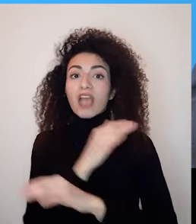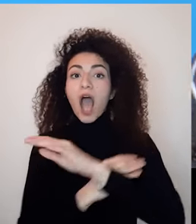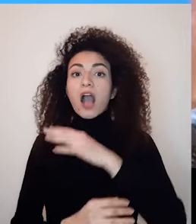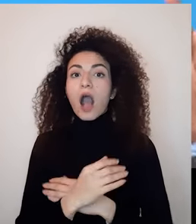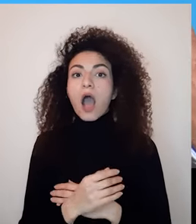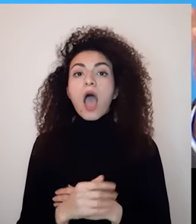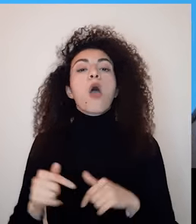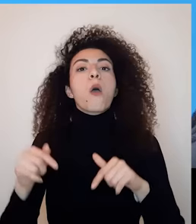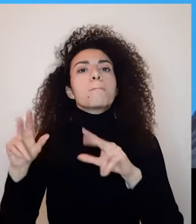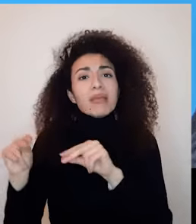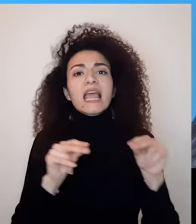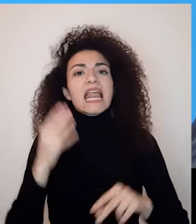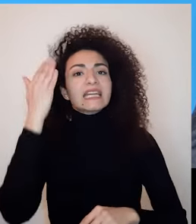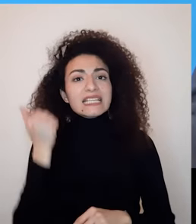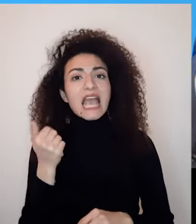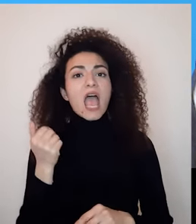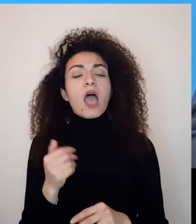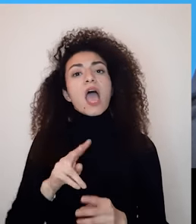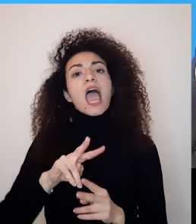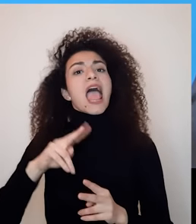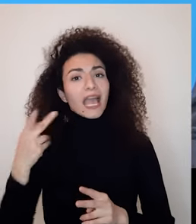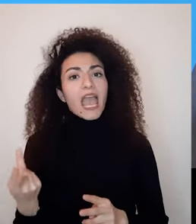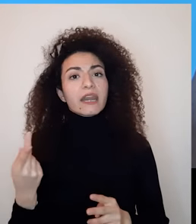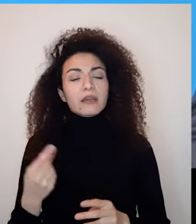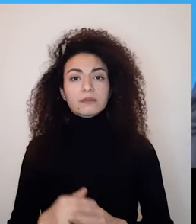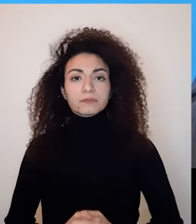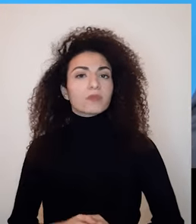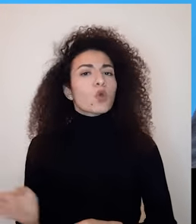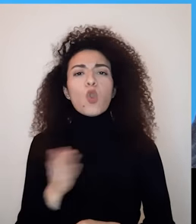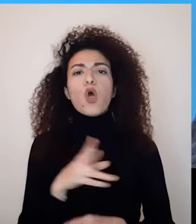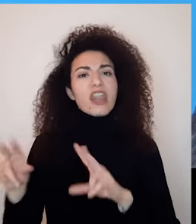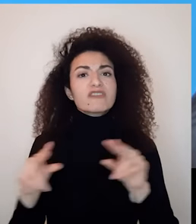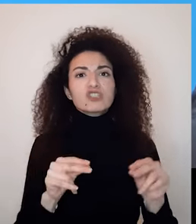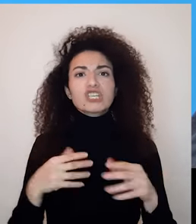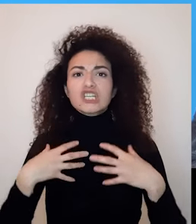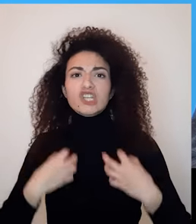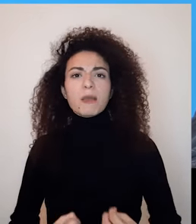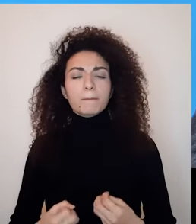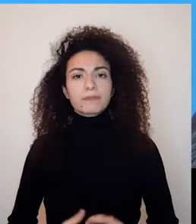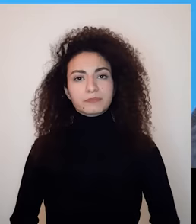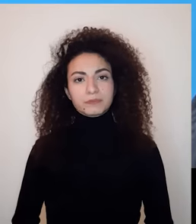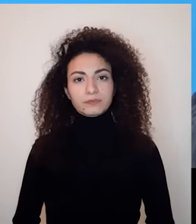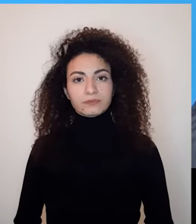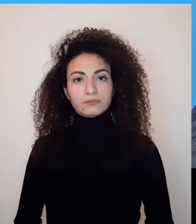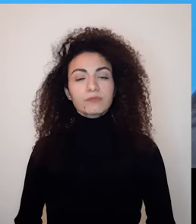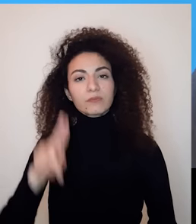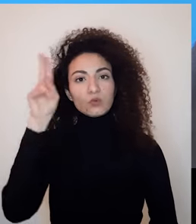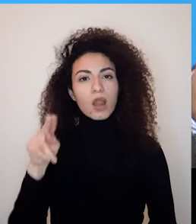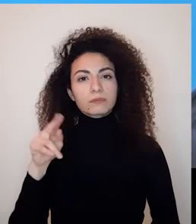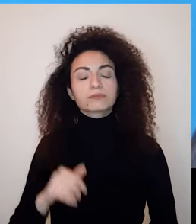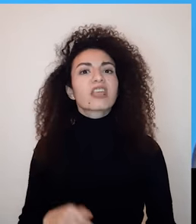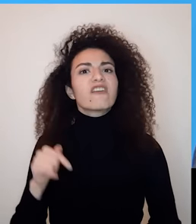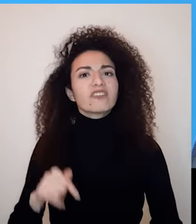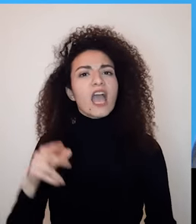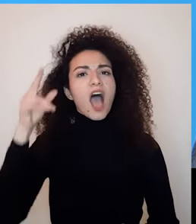أن معظم النساء ذوات الإعاقة بيتمتعوا بنفس الخصائص الأنثوية والإنجابية الموجودة عند النساء من